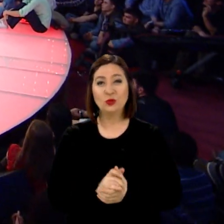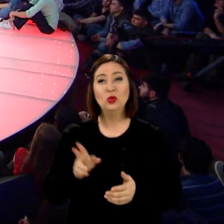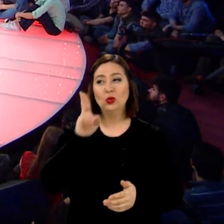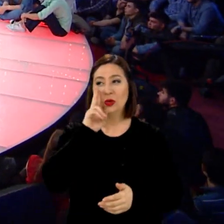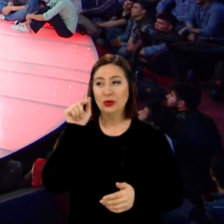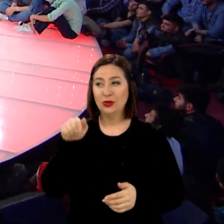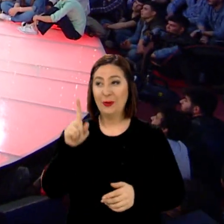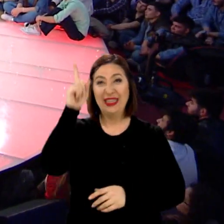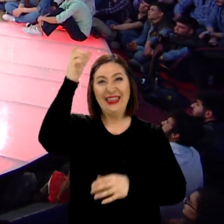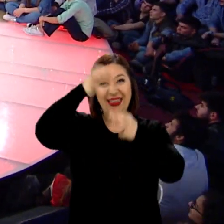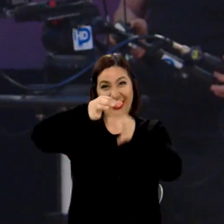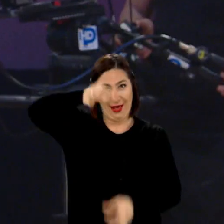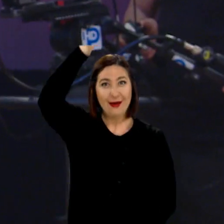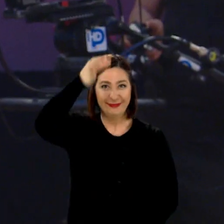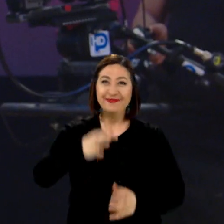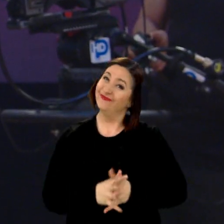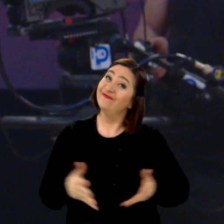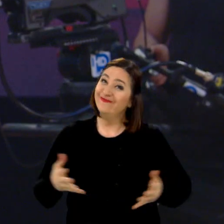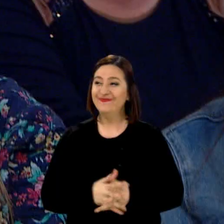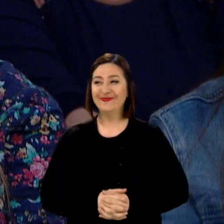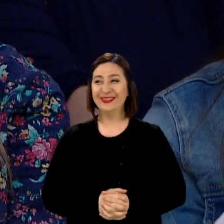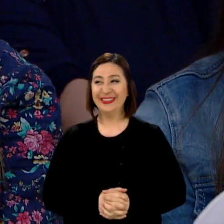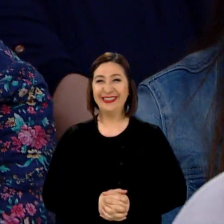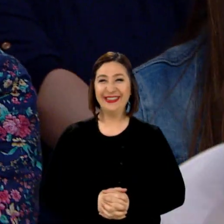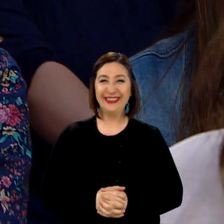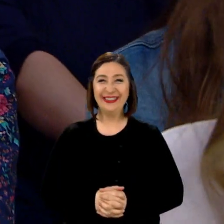Sonunda şuraya bir direk koyacağız.